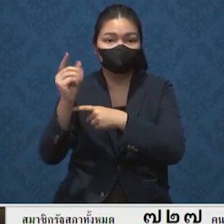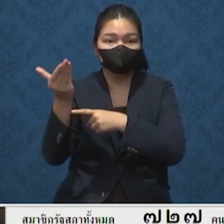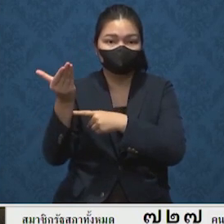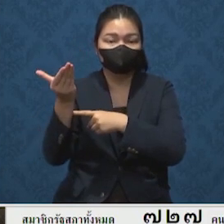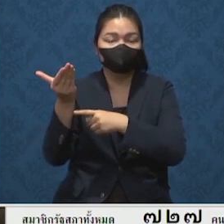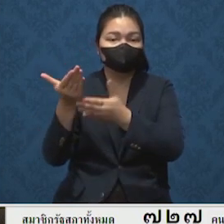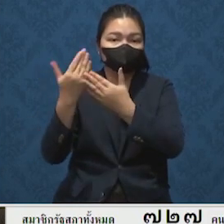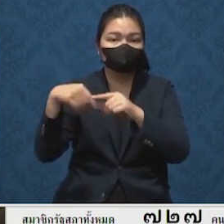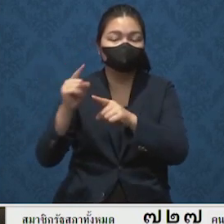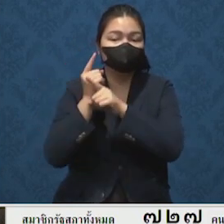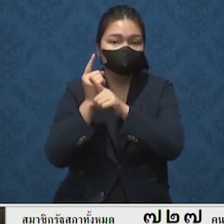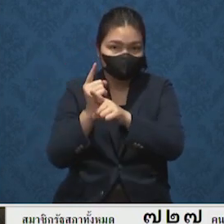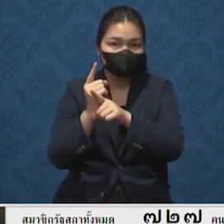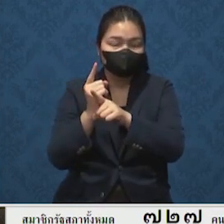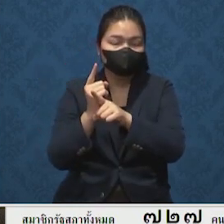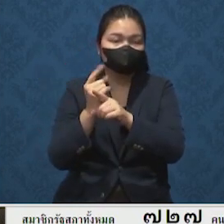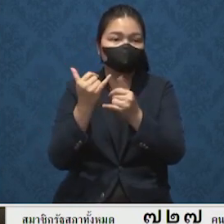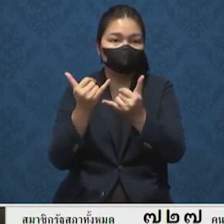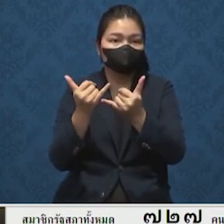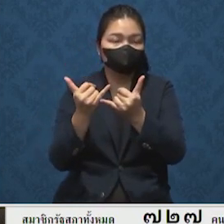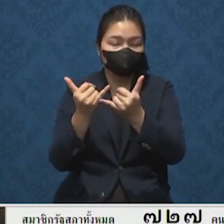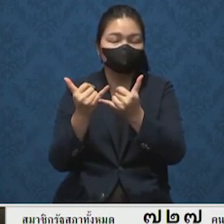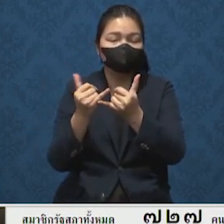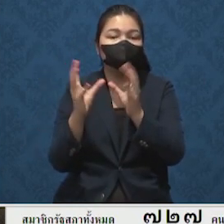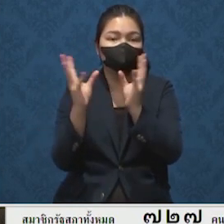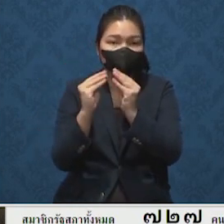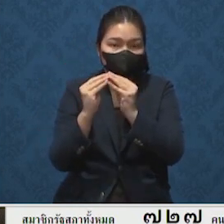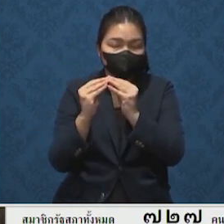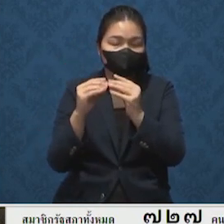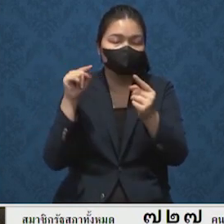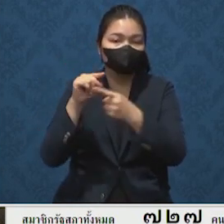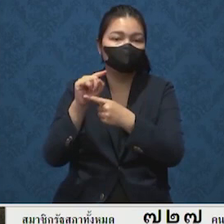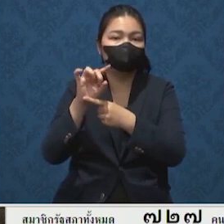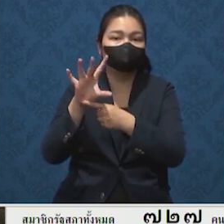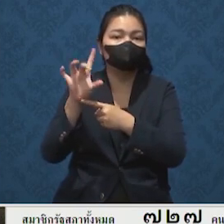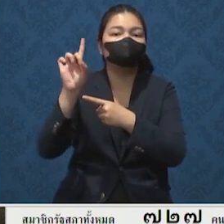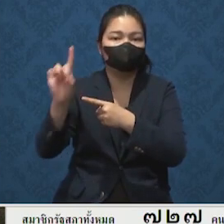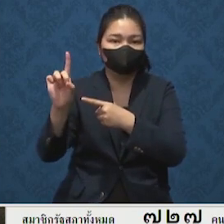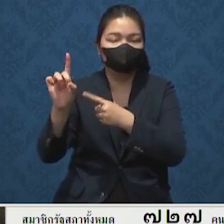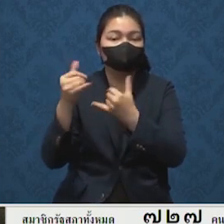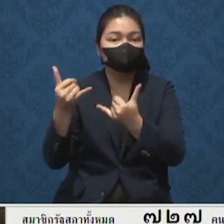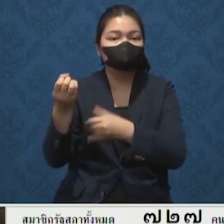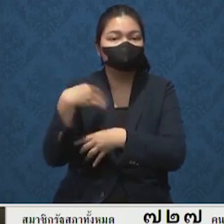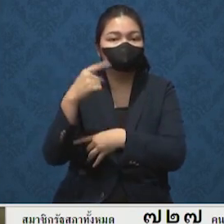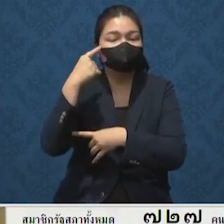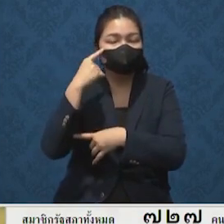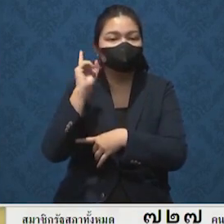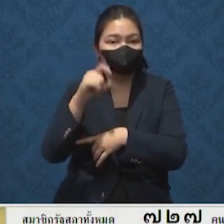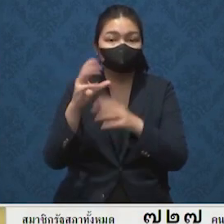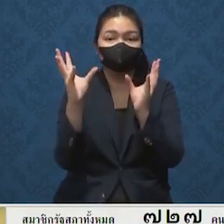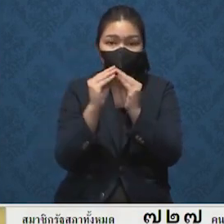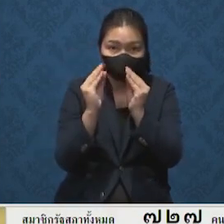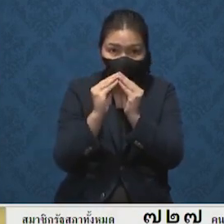ข้อบังคับการประชุมรัฐสภาพ.ศ. 2563ข้อที่101กำหนดให้รัฐสภาต้องประชุมร่วม